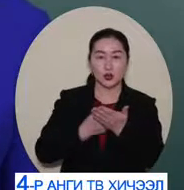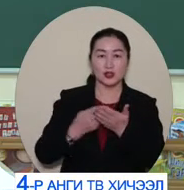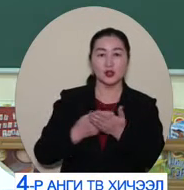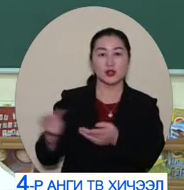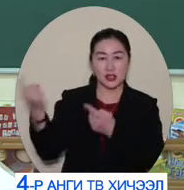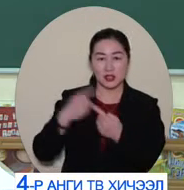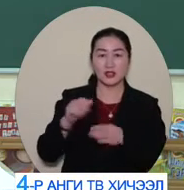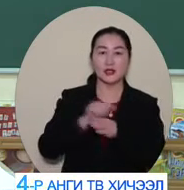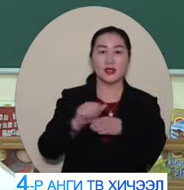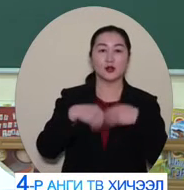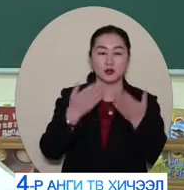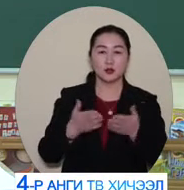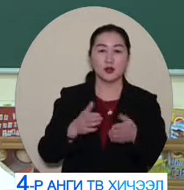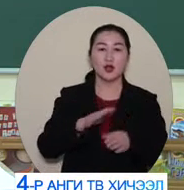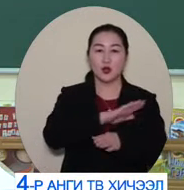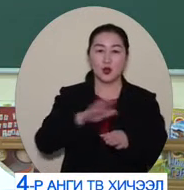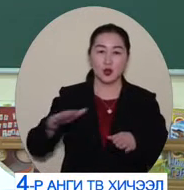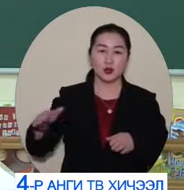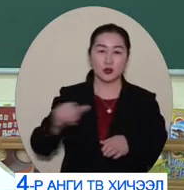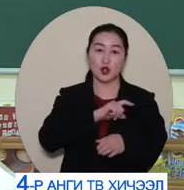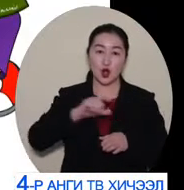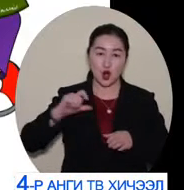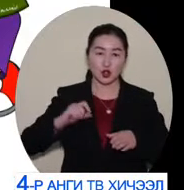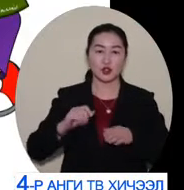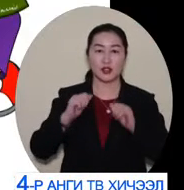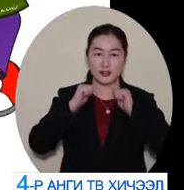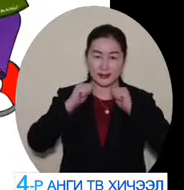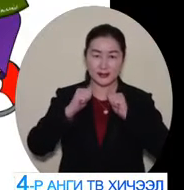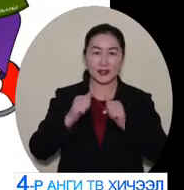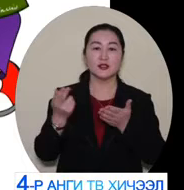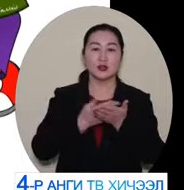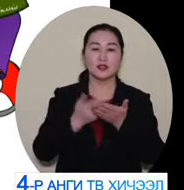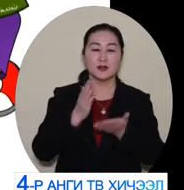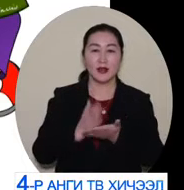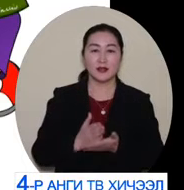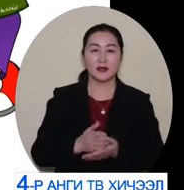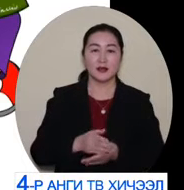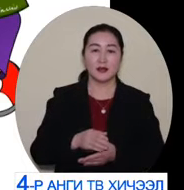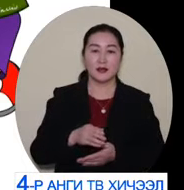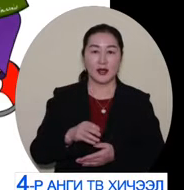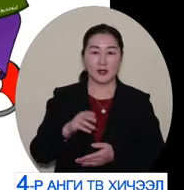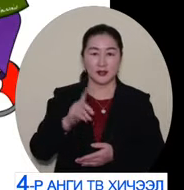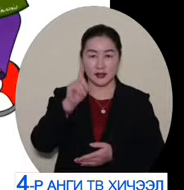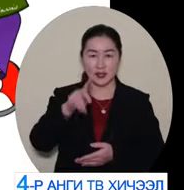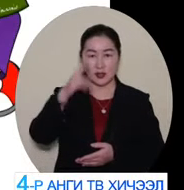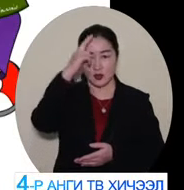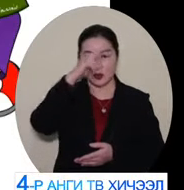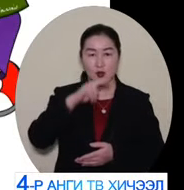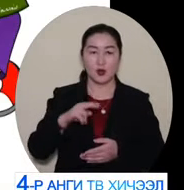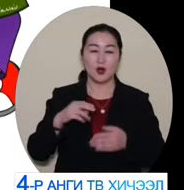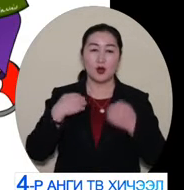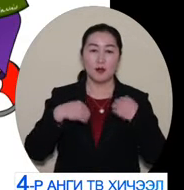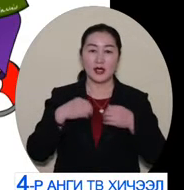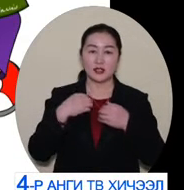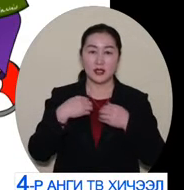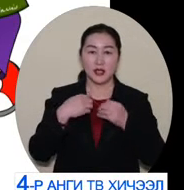бүрээр өөрсдийнхөө хэмжээнд хичээж зурж. Харин нэг хүү багштай эхлээд зурга үзүүлэхээс өмнө ширээнийхээ найз зурга